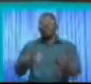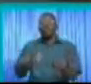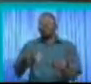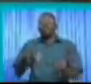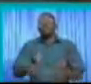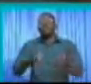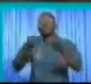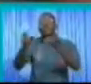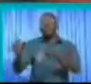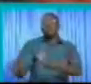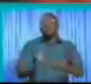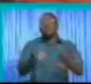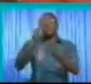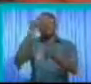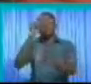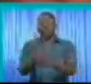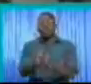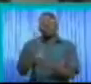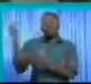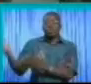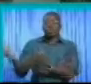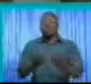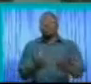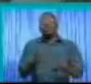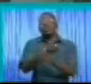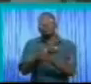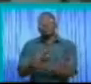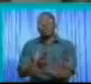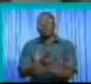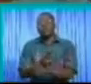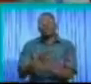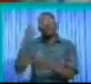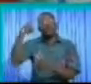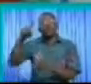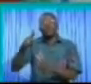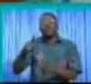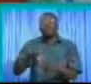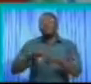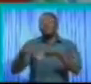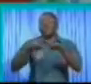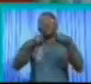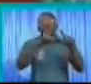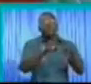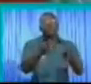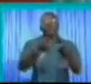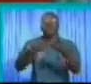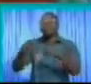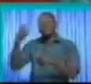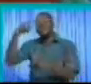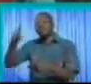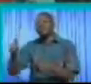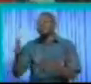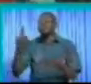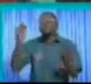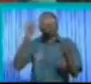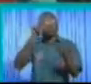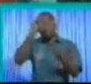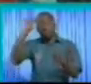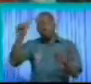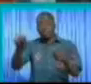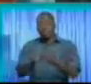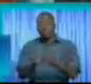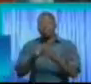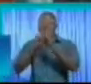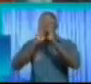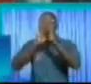définir des actions concrètes à mener pour sa préservation. À la tribune, les différents intervenants sont unanimes sur le fait que le